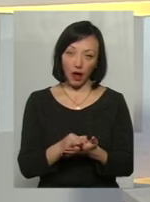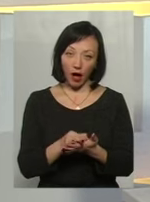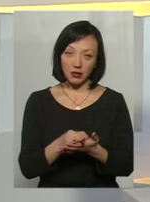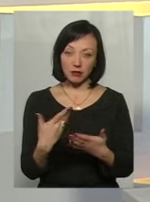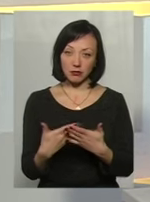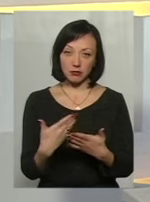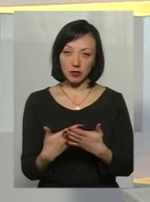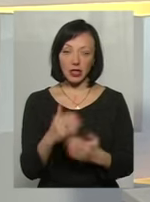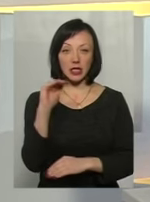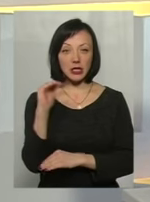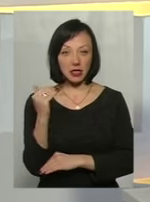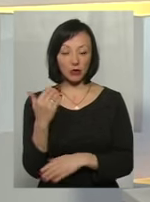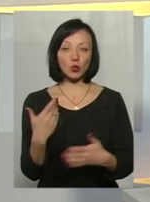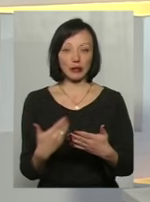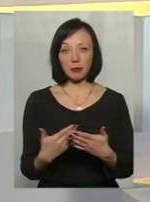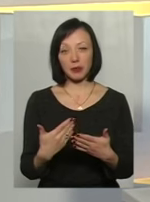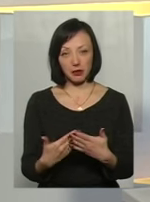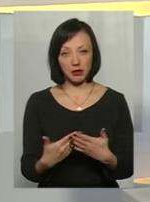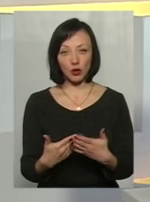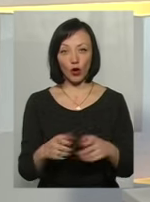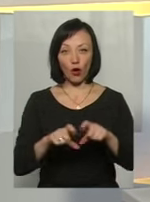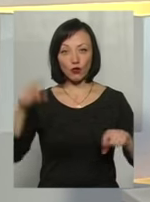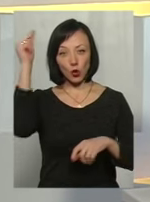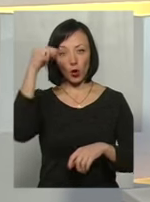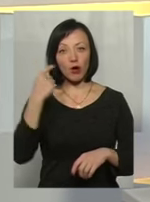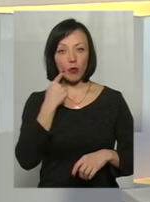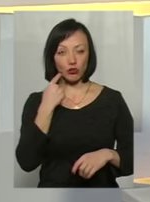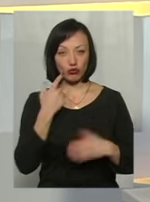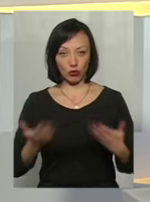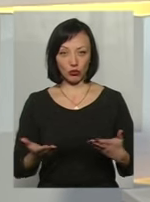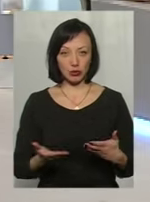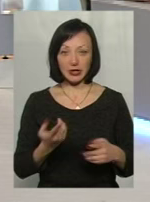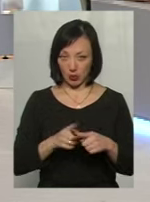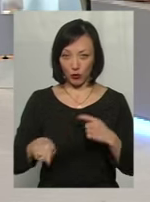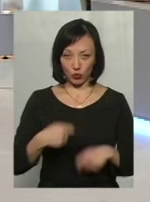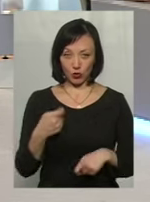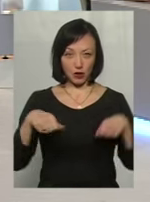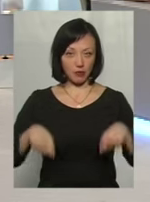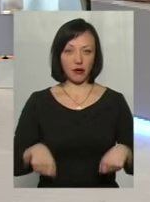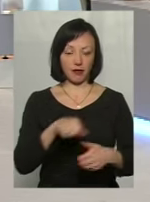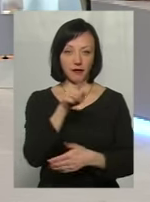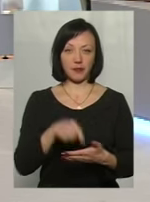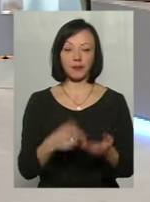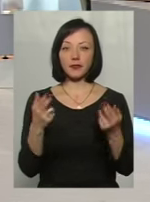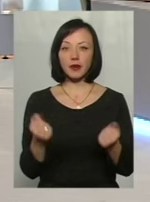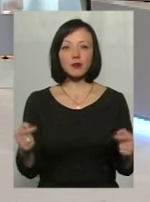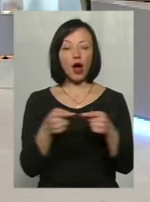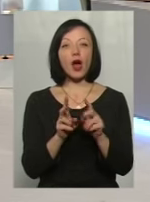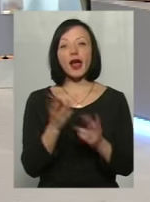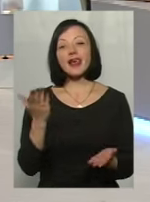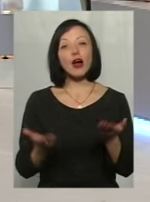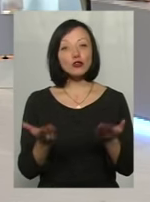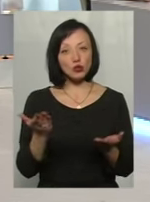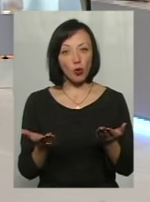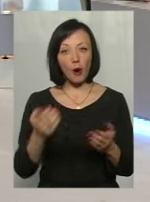там дитину, наприклад, у школі кривдять. Це порушення прав? Безумовно. Безумовно. А хто якщо їх порушує?